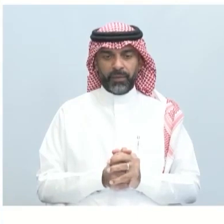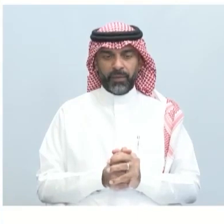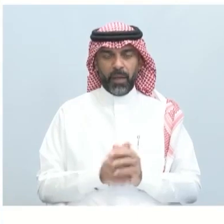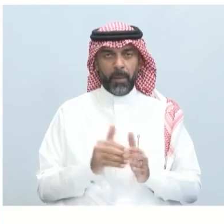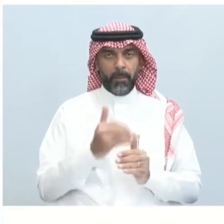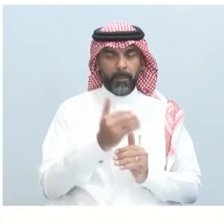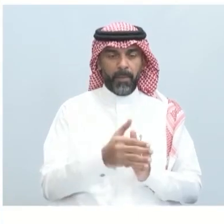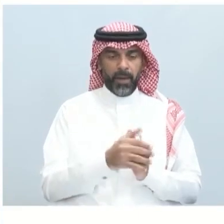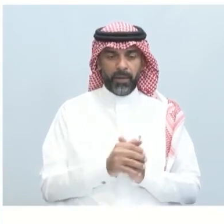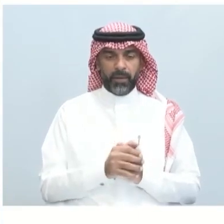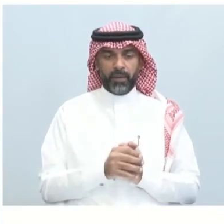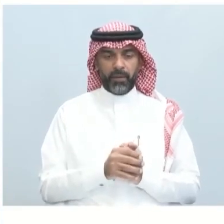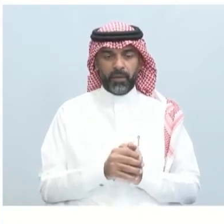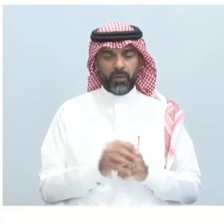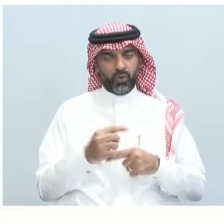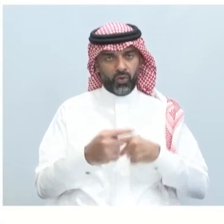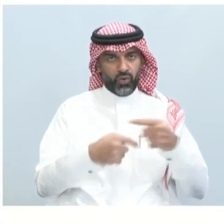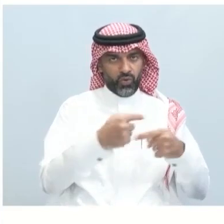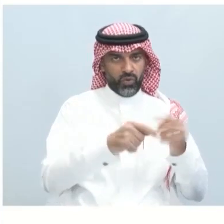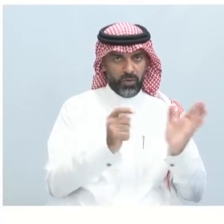بعد ذلك